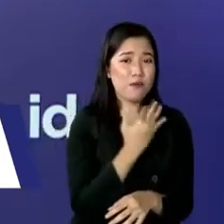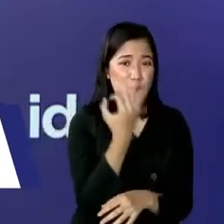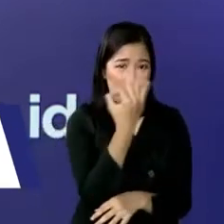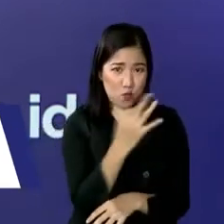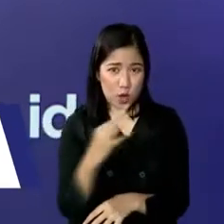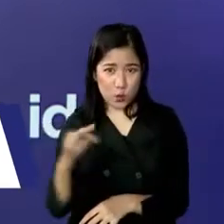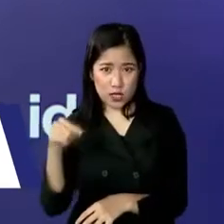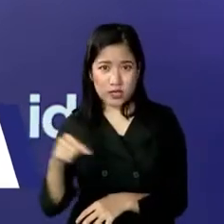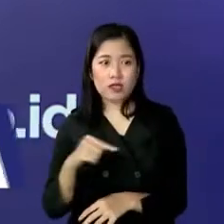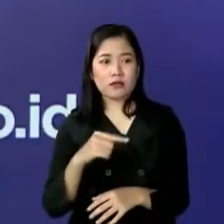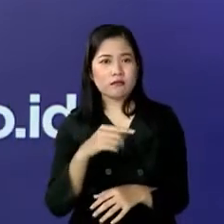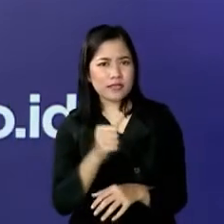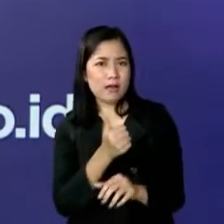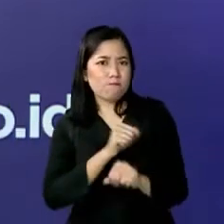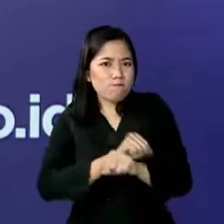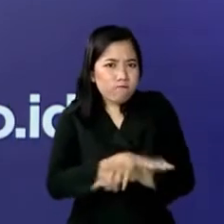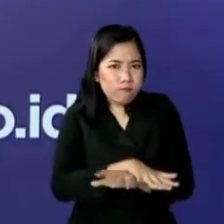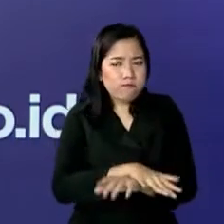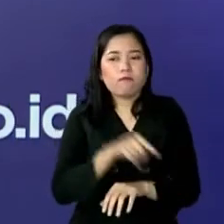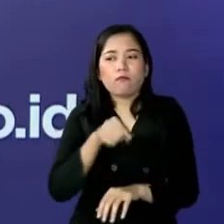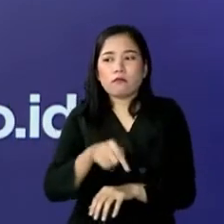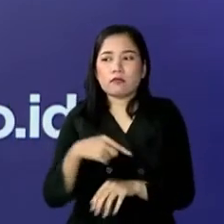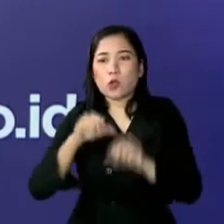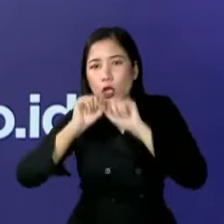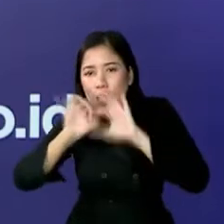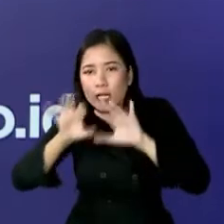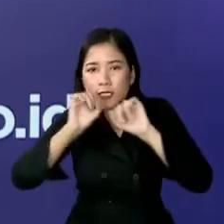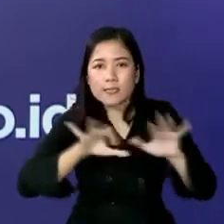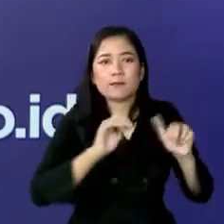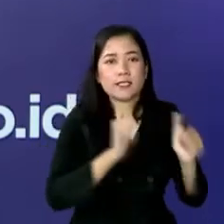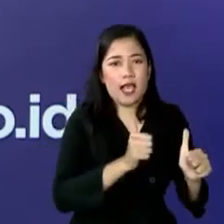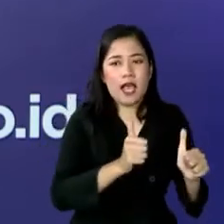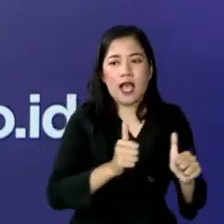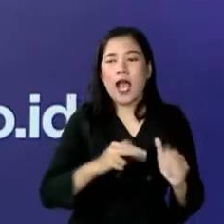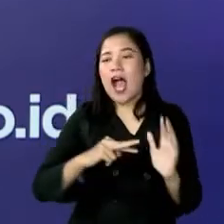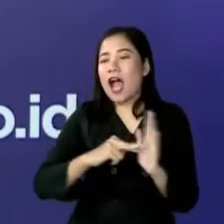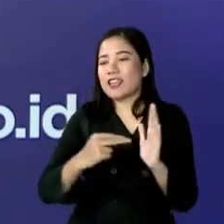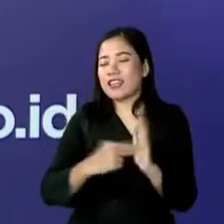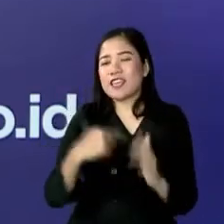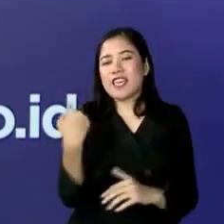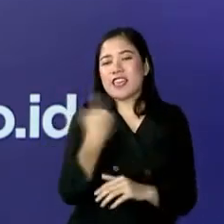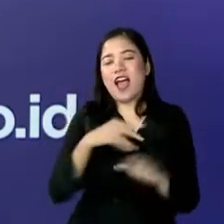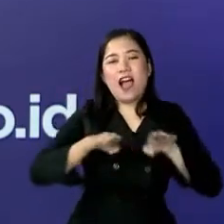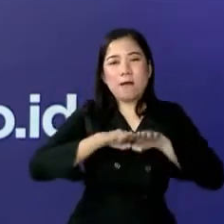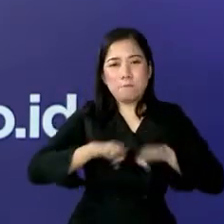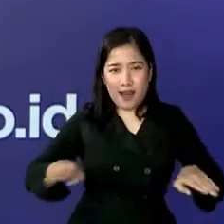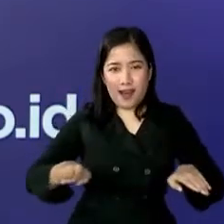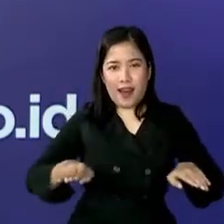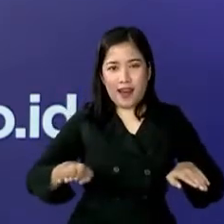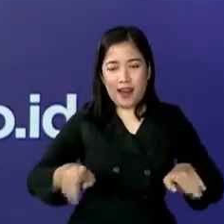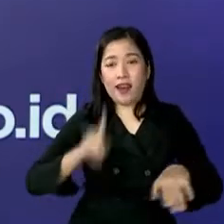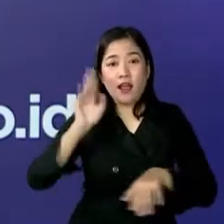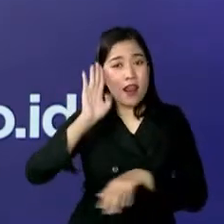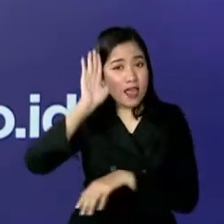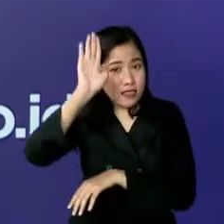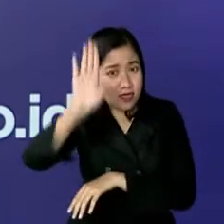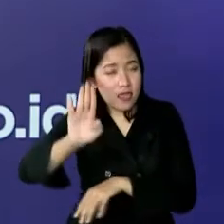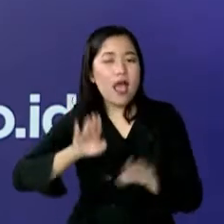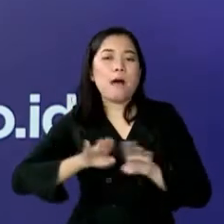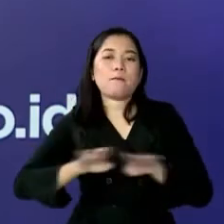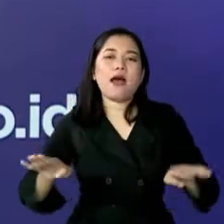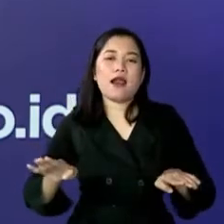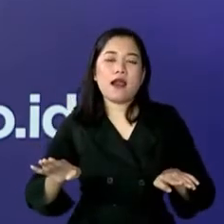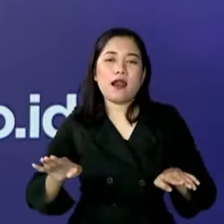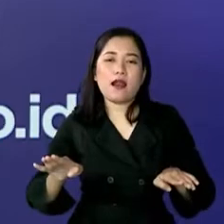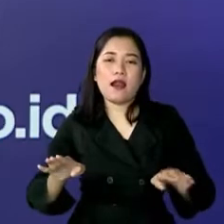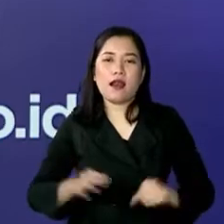dengan benar maka kita akan aman dari hal tersebut dalam jangka panjang pun GTA dalam jangka panjang putih itu akan aman seperti